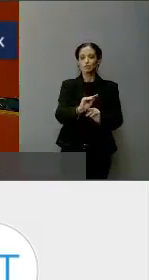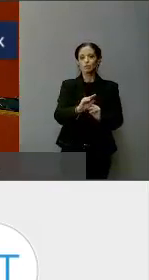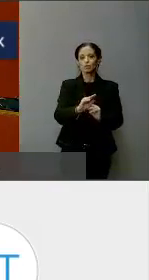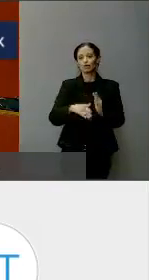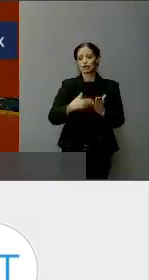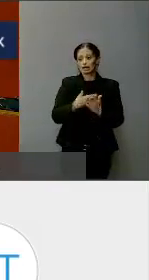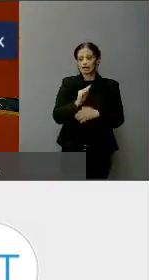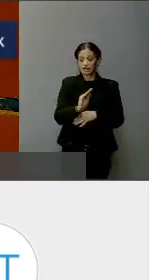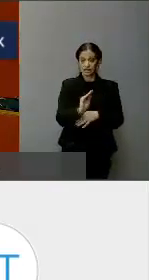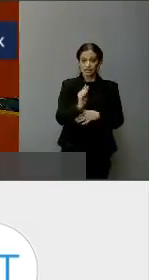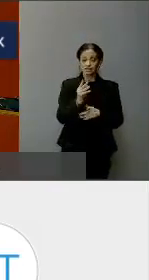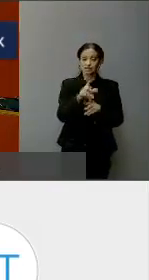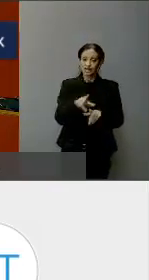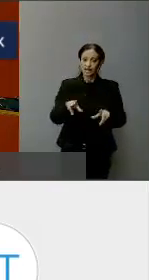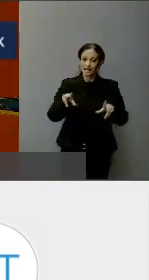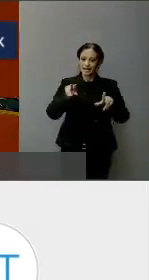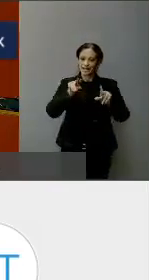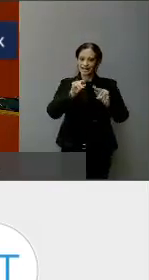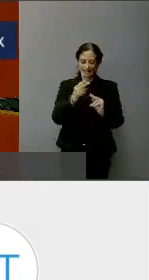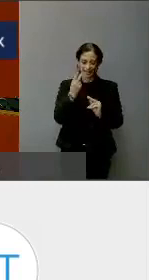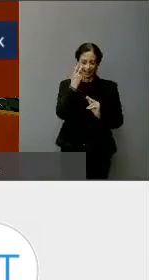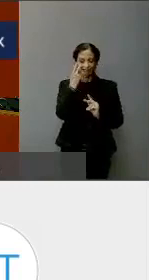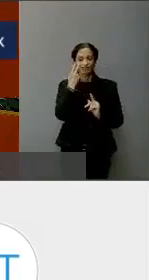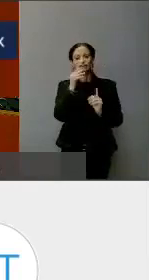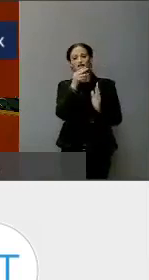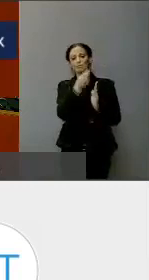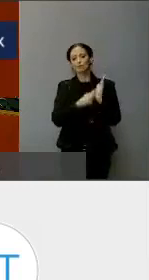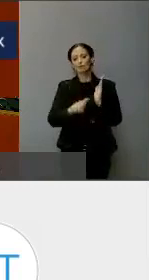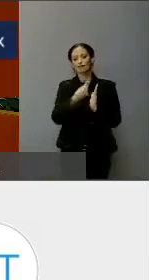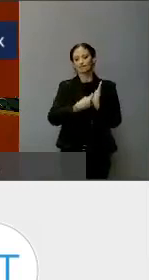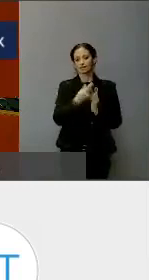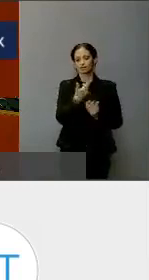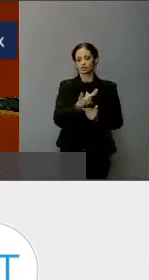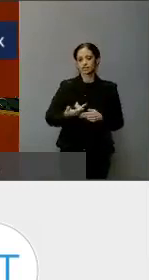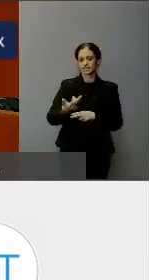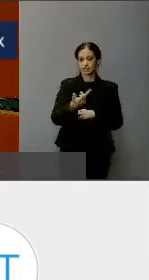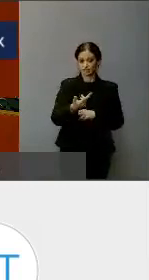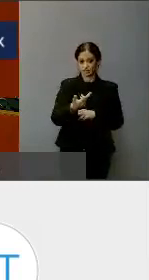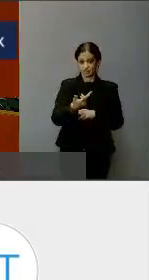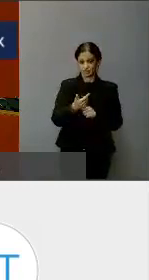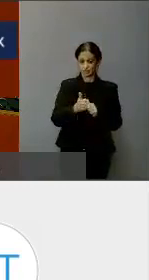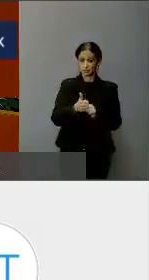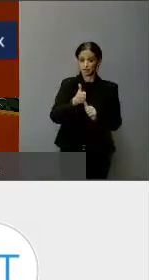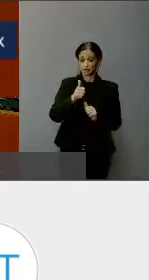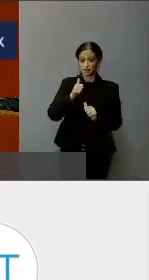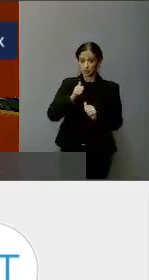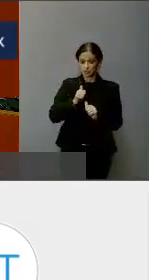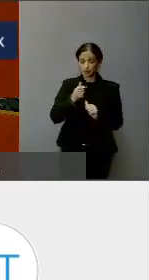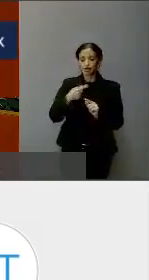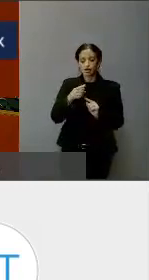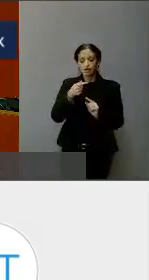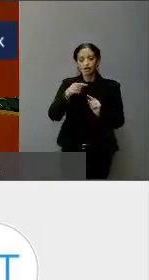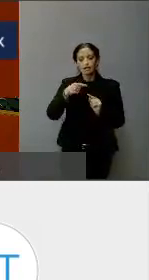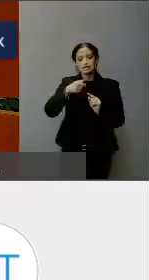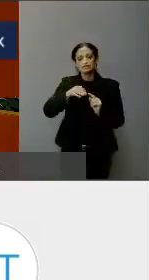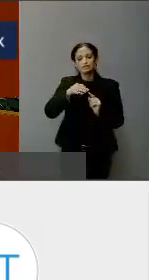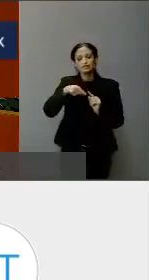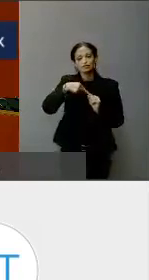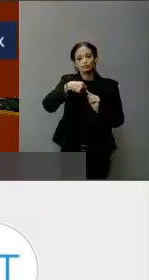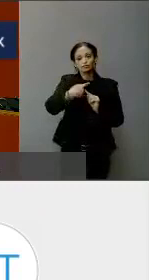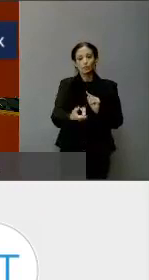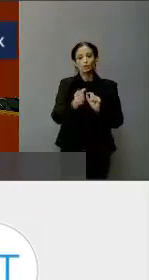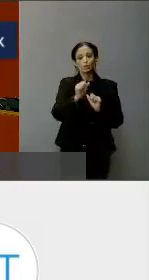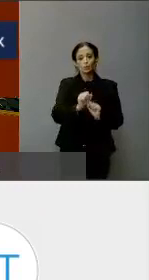ricentrare attraverso una pianificazione dei servizi prima in modo tale da avere poi il